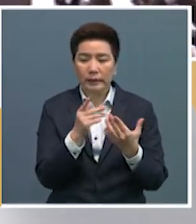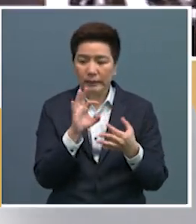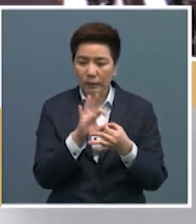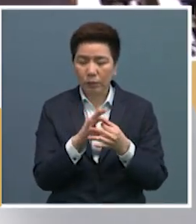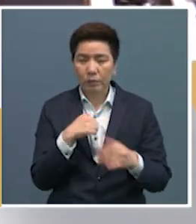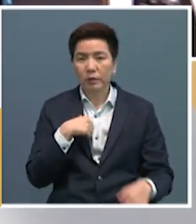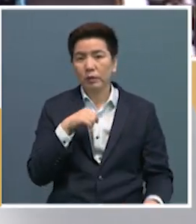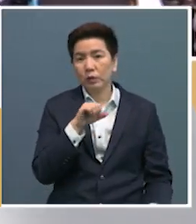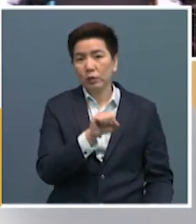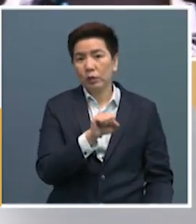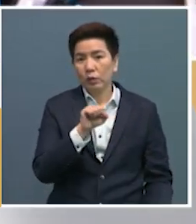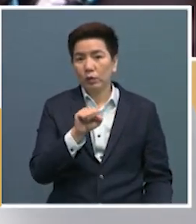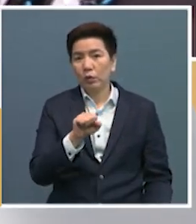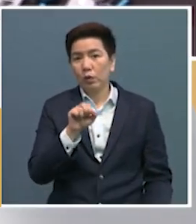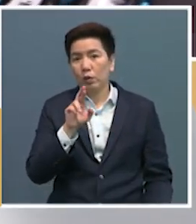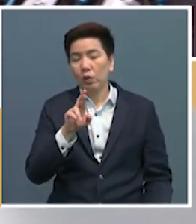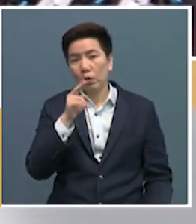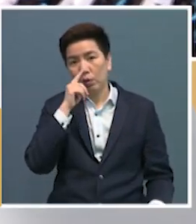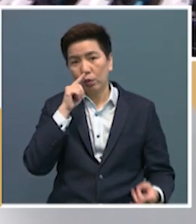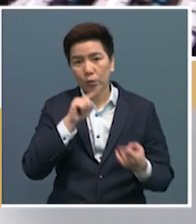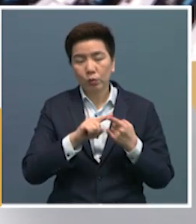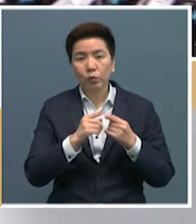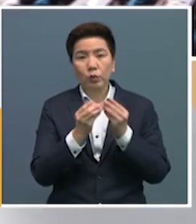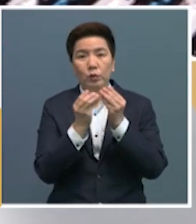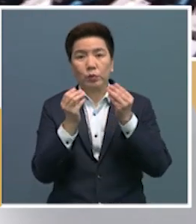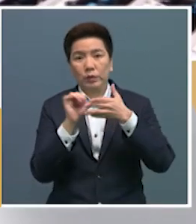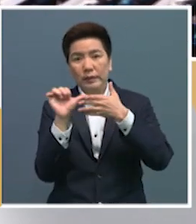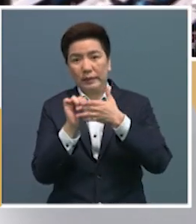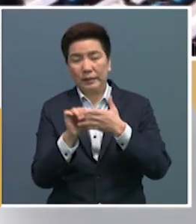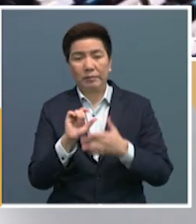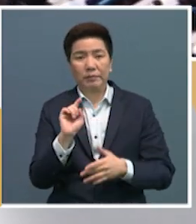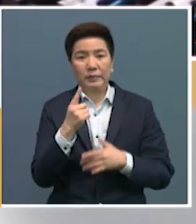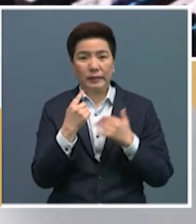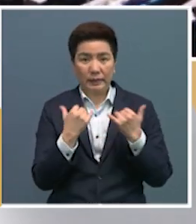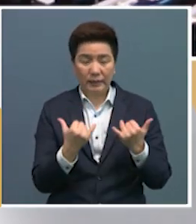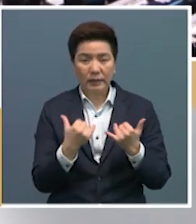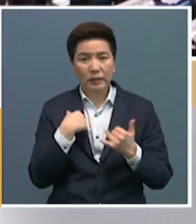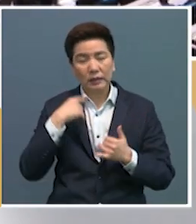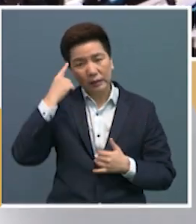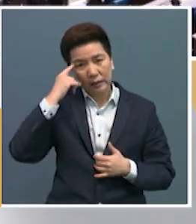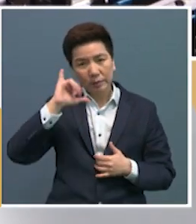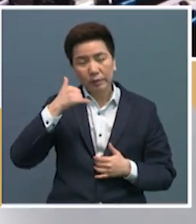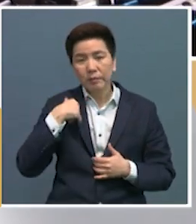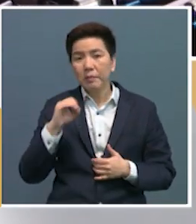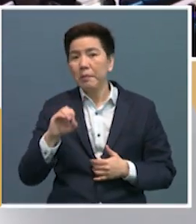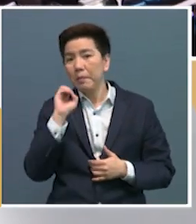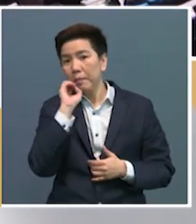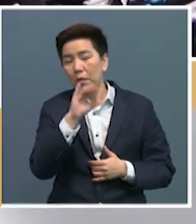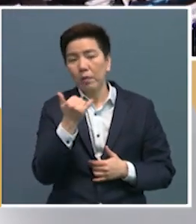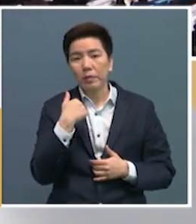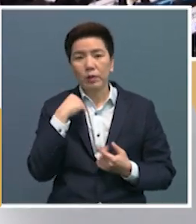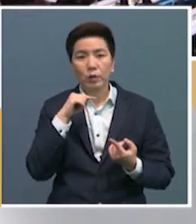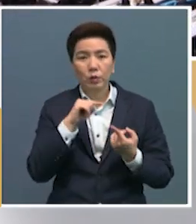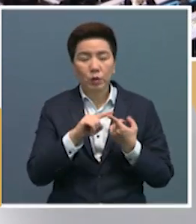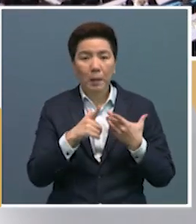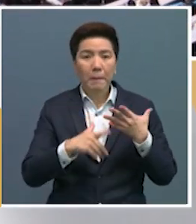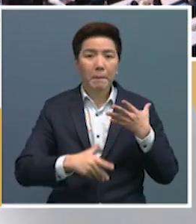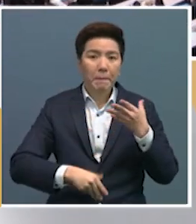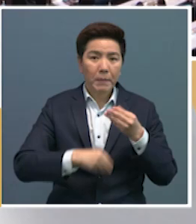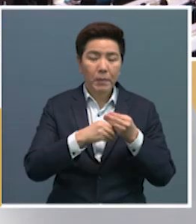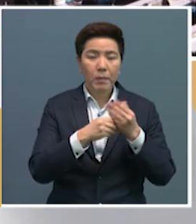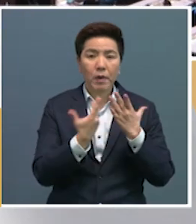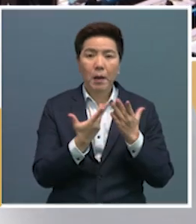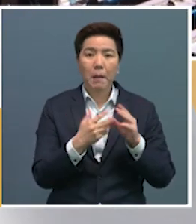การตั้งสสรเพื่อยกร่างรัฐธรรมนูญฉบับใหม่ก็มีการที่จะระบุถึงเรื่องของการเพิ่ม